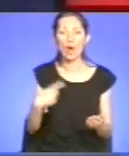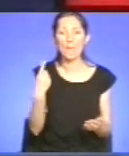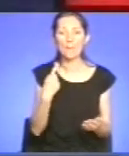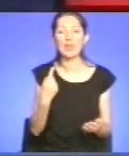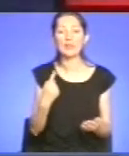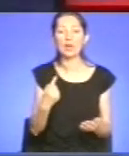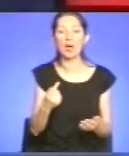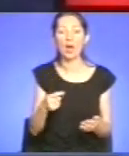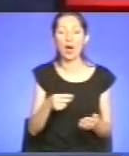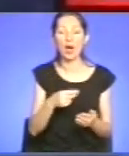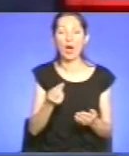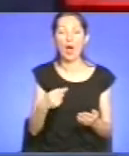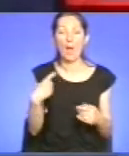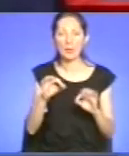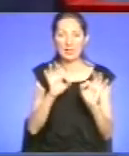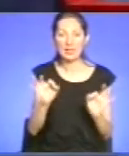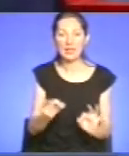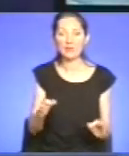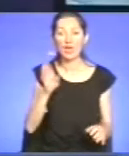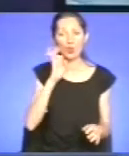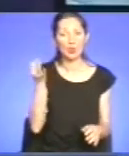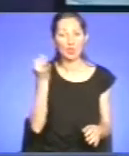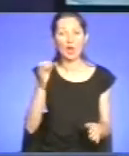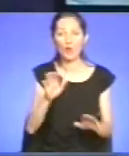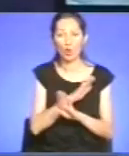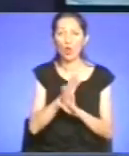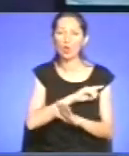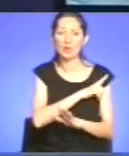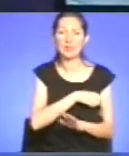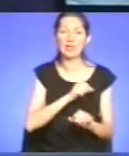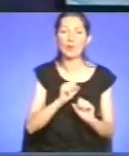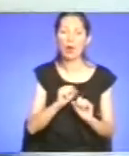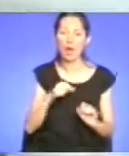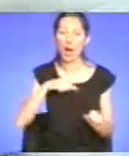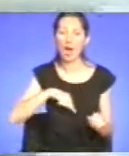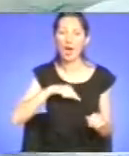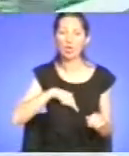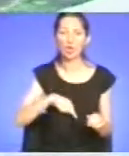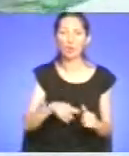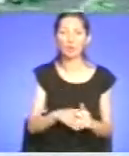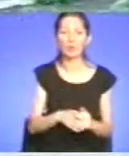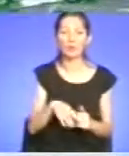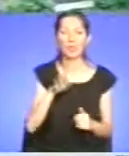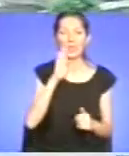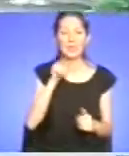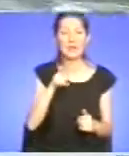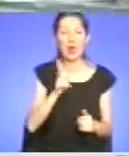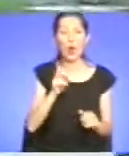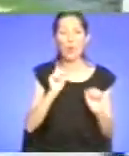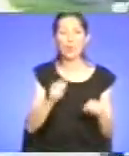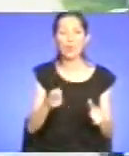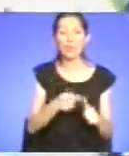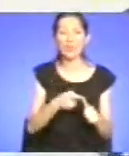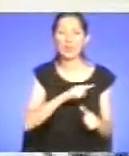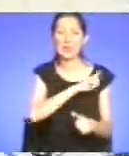з цікавою долею і сильним характером. Деталі у наступному сюжеті. Вона з тих, кого можна назвати